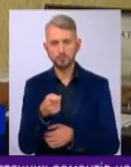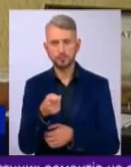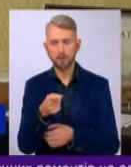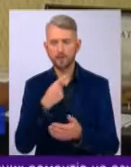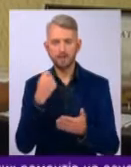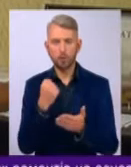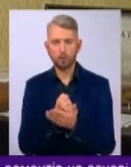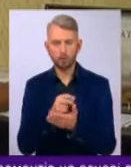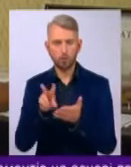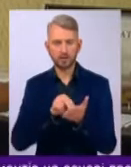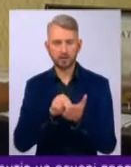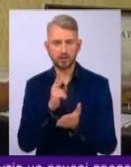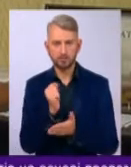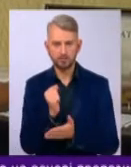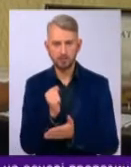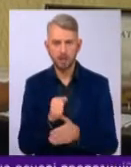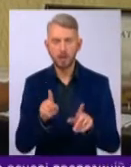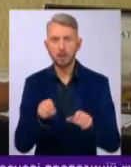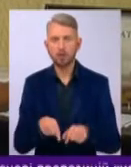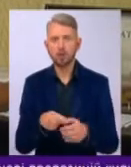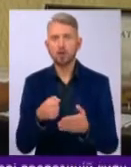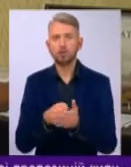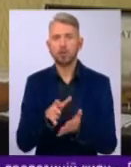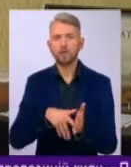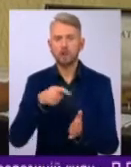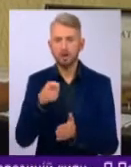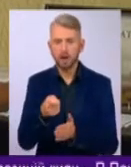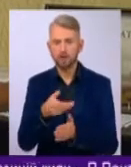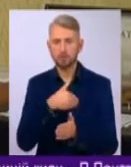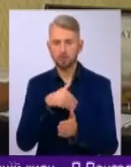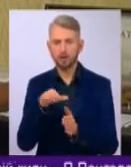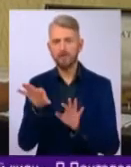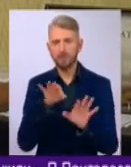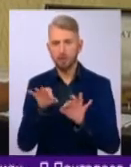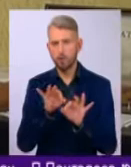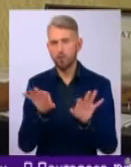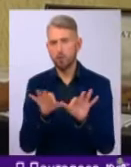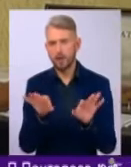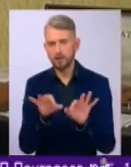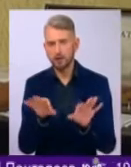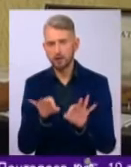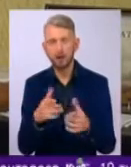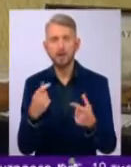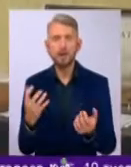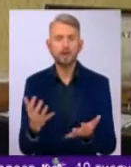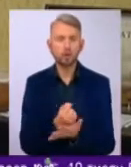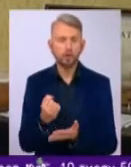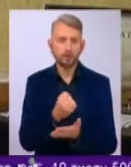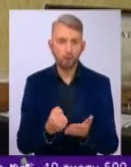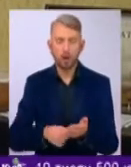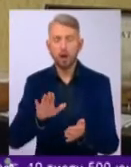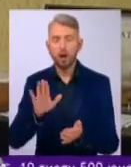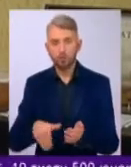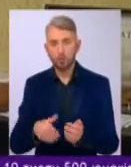встановного зразка. Також до заяви ми відбираємо пояснення, де він знайшов цю зброю. Вже потім